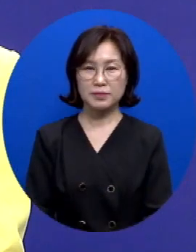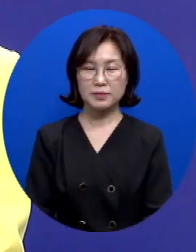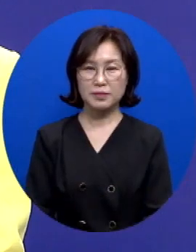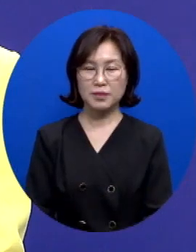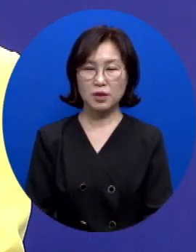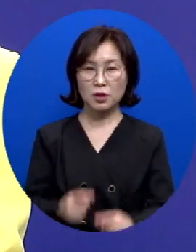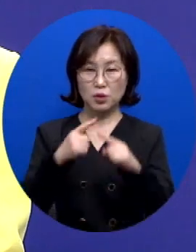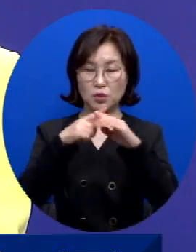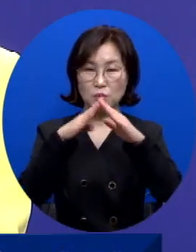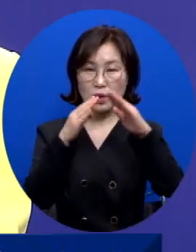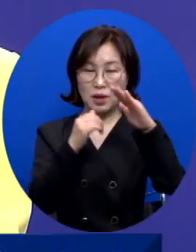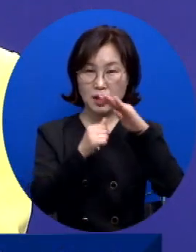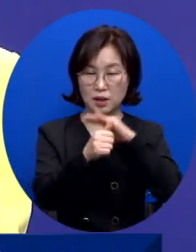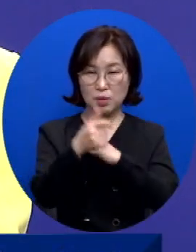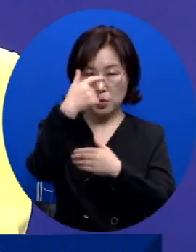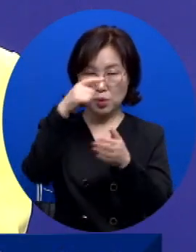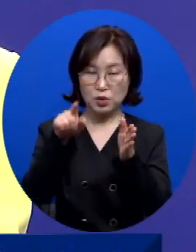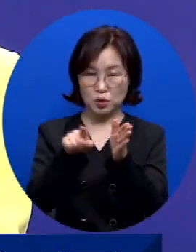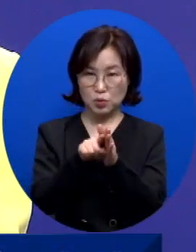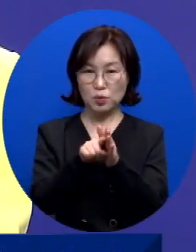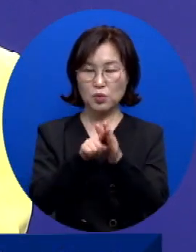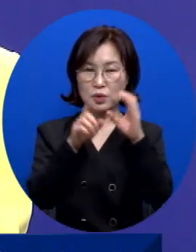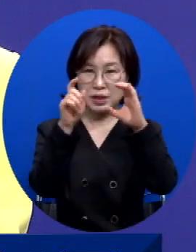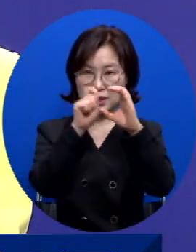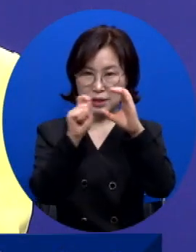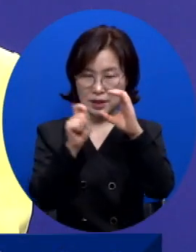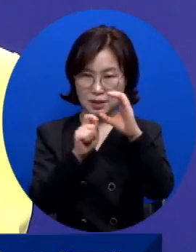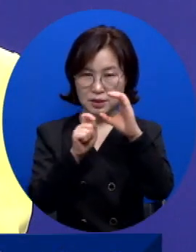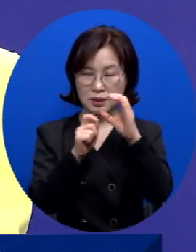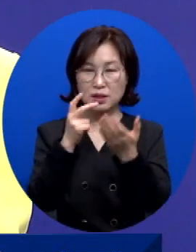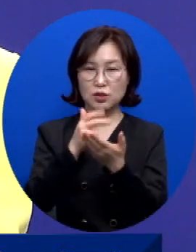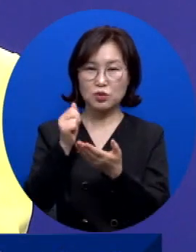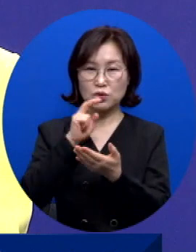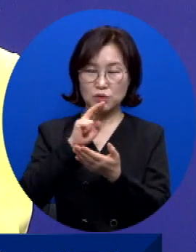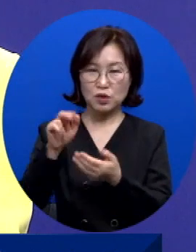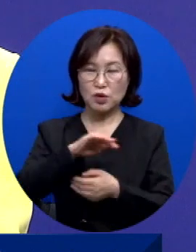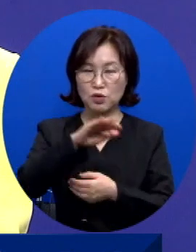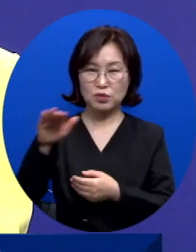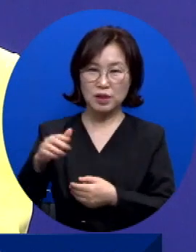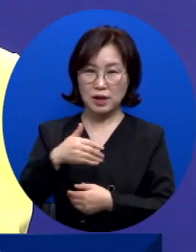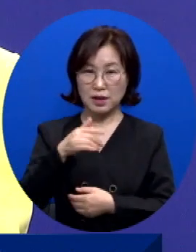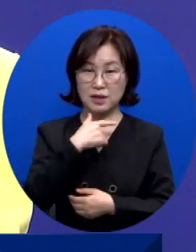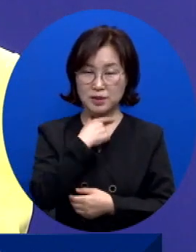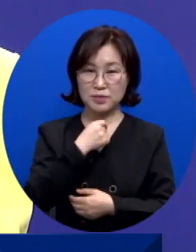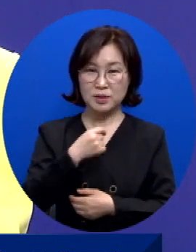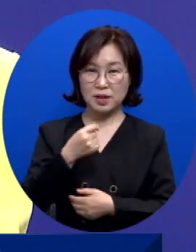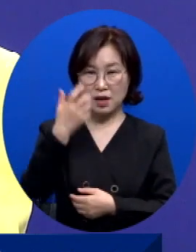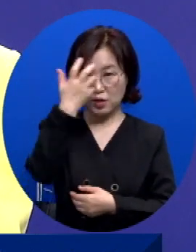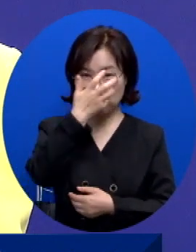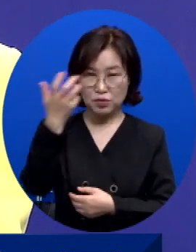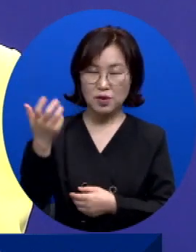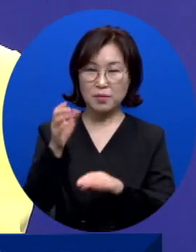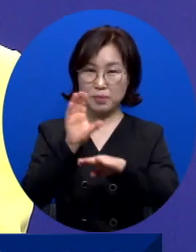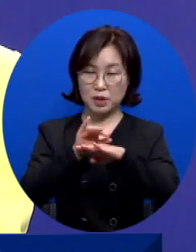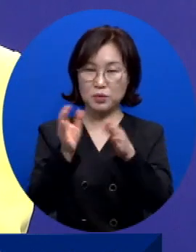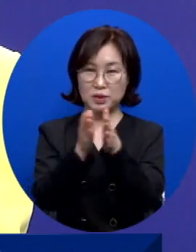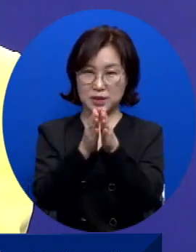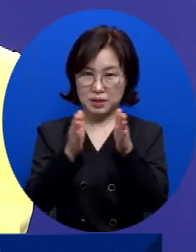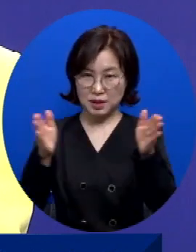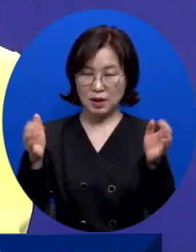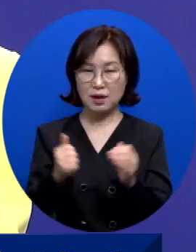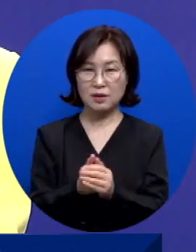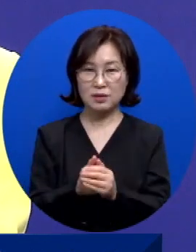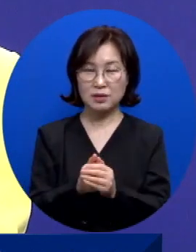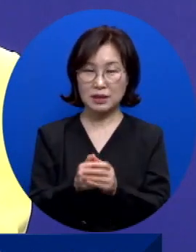한국교회 대표 기독교 미디어 그룹 CTS가 주여 우리가 가겠나이다를 주제로 CTS 위크를 시작했습니다. 특별히 이번